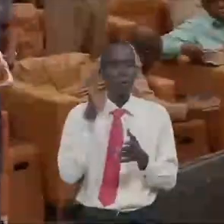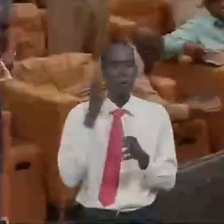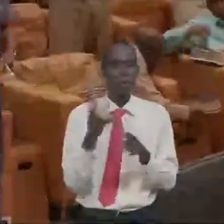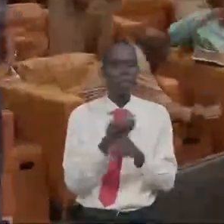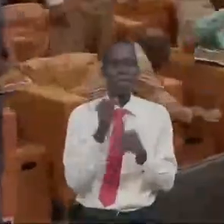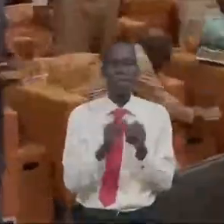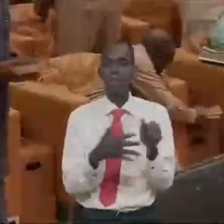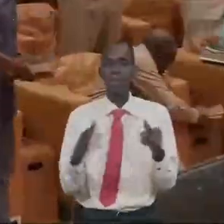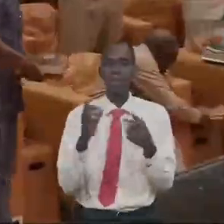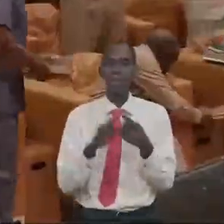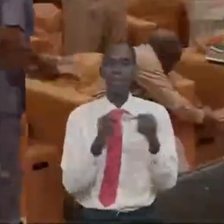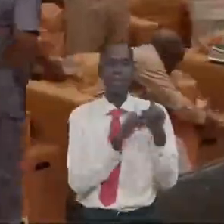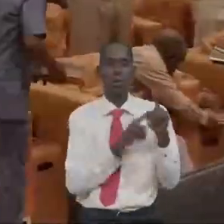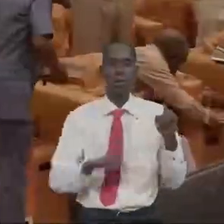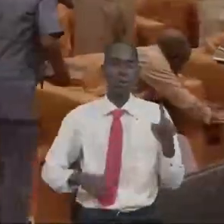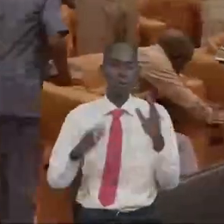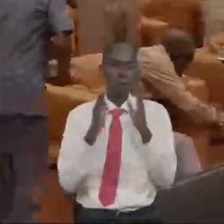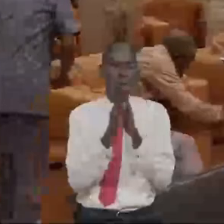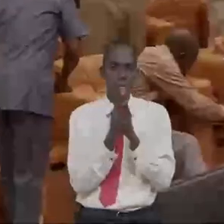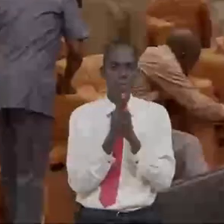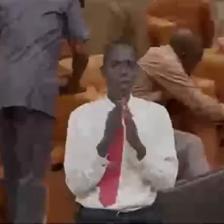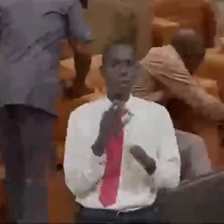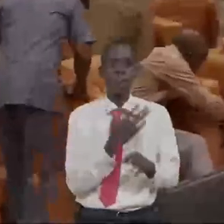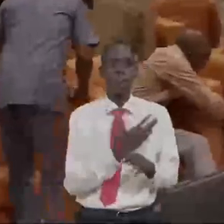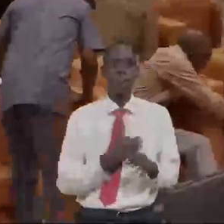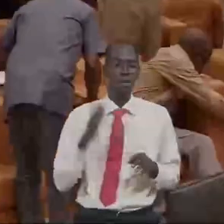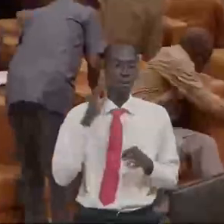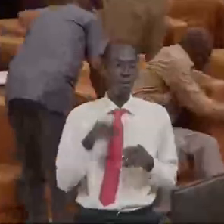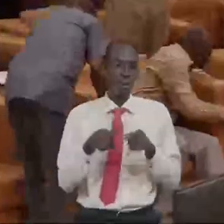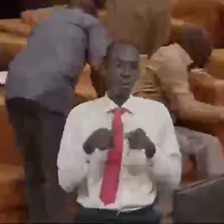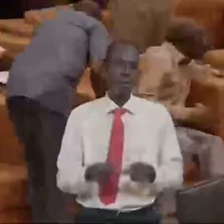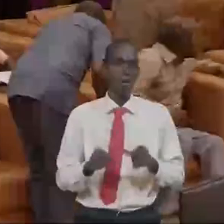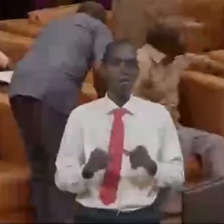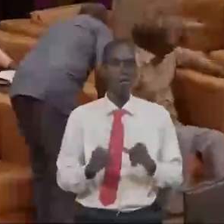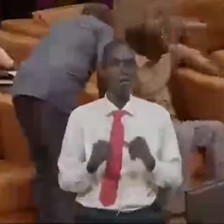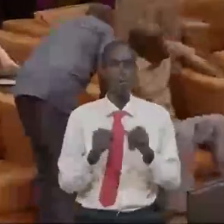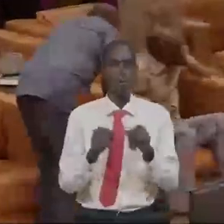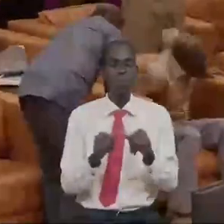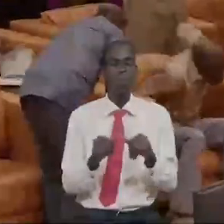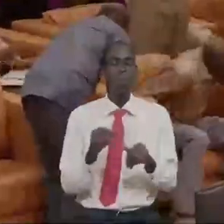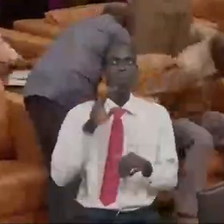prière, que sa puissance va demeurer et résider dans notre vie.